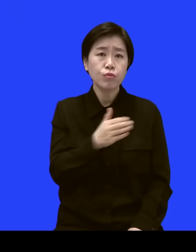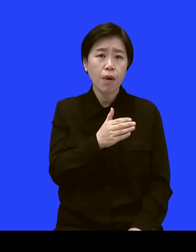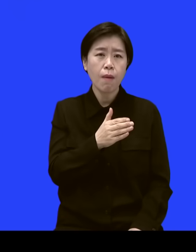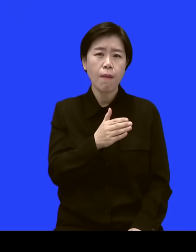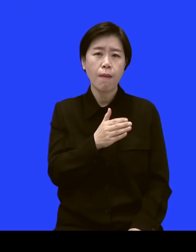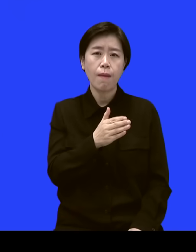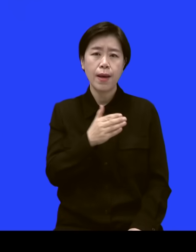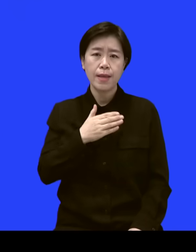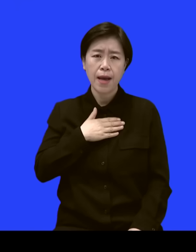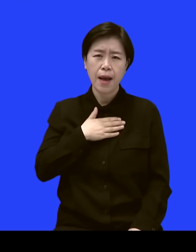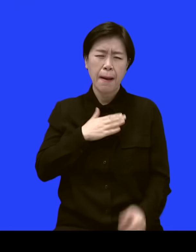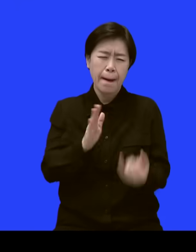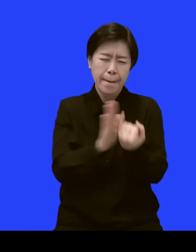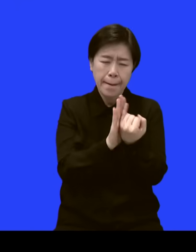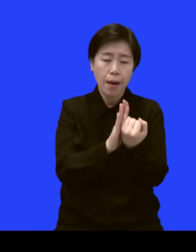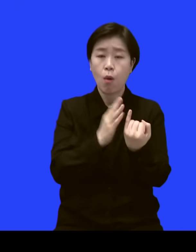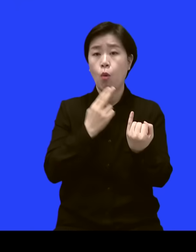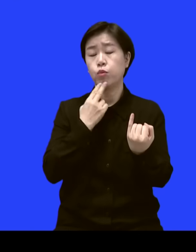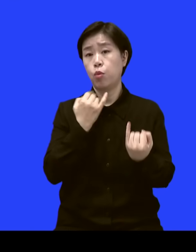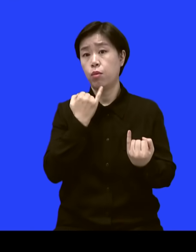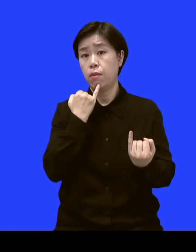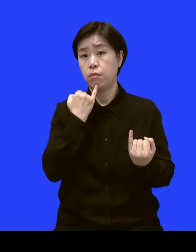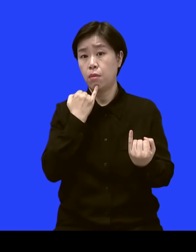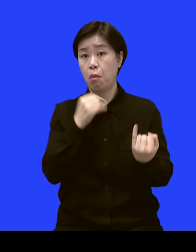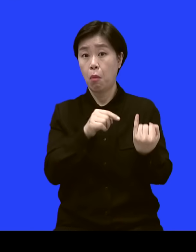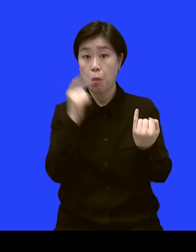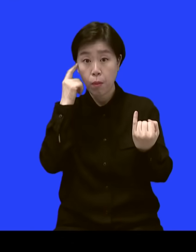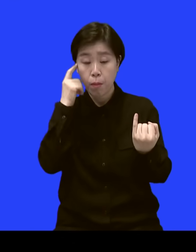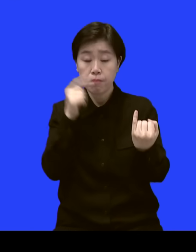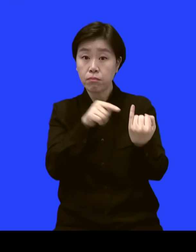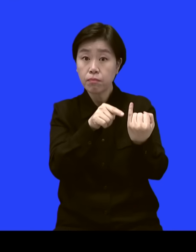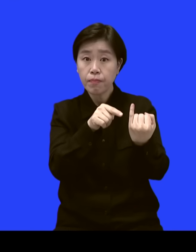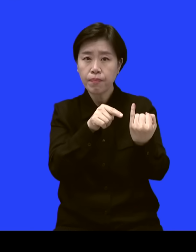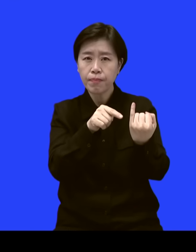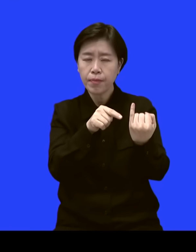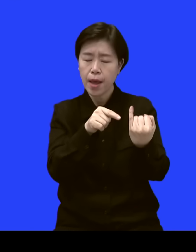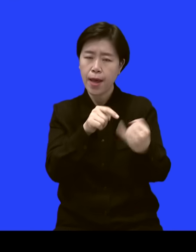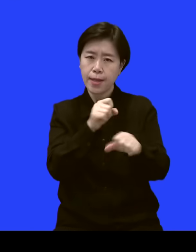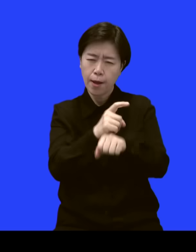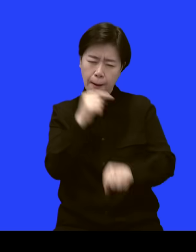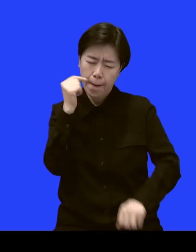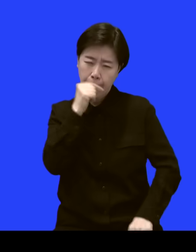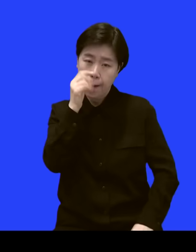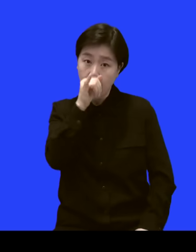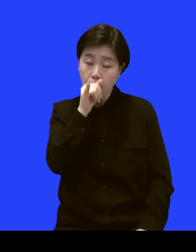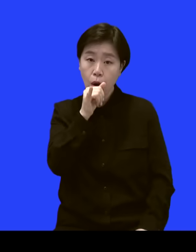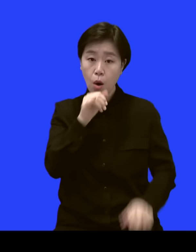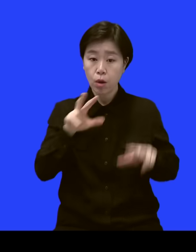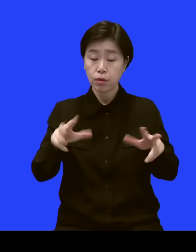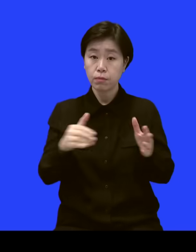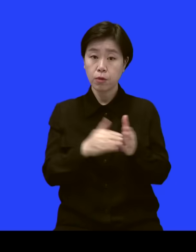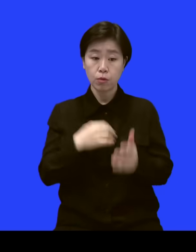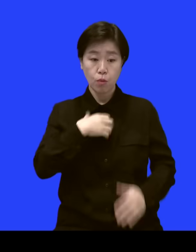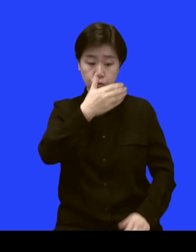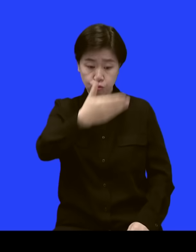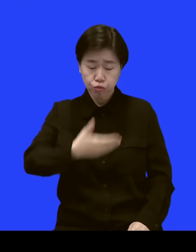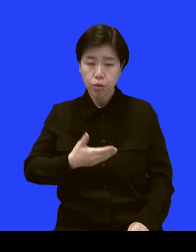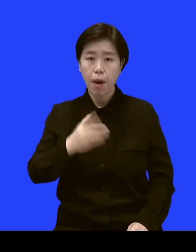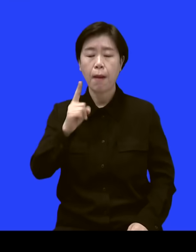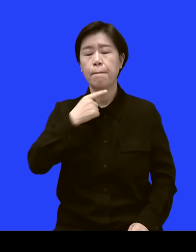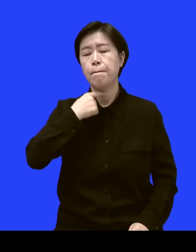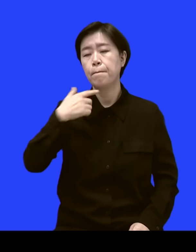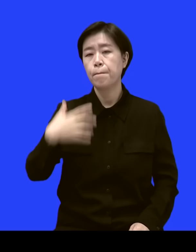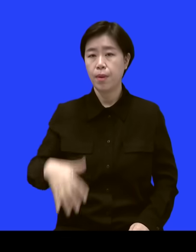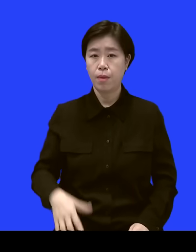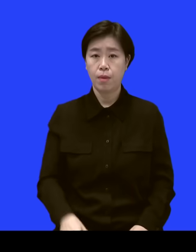손이 가질 않았다는 거예요. 너무 야무지게 잘 크고 너무너무 한 번도 걱정을 끼치는 애가 아니라는